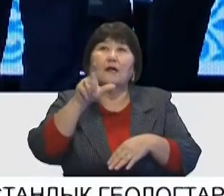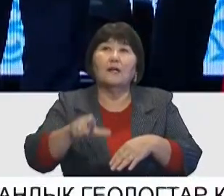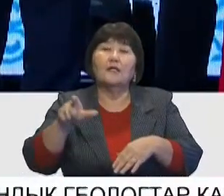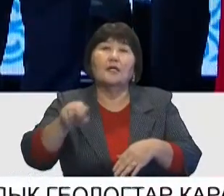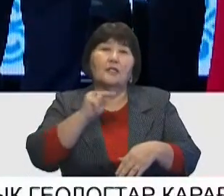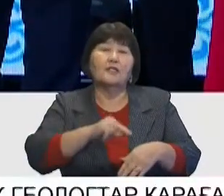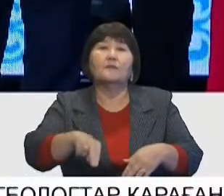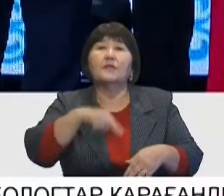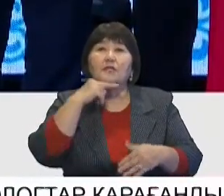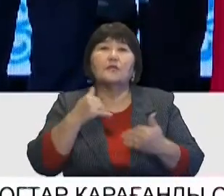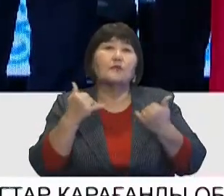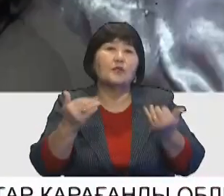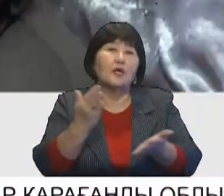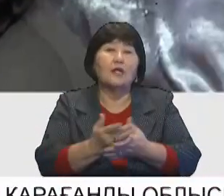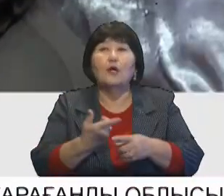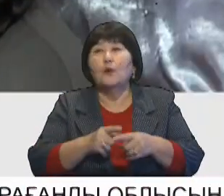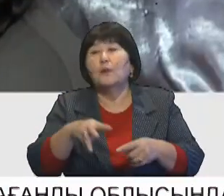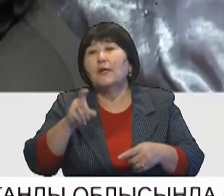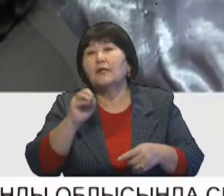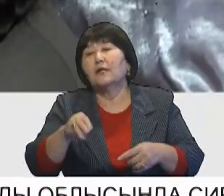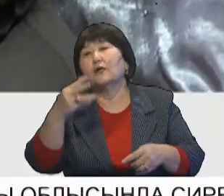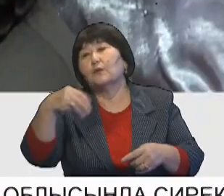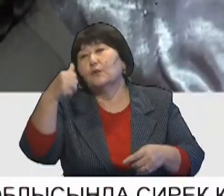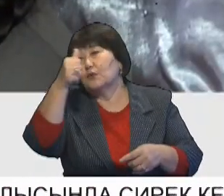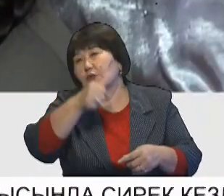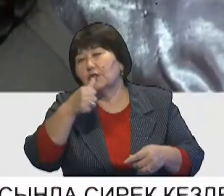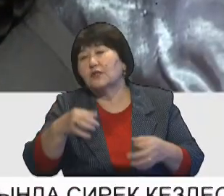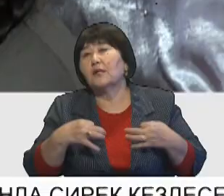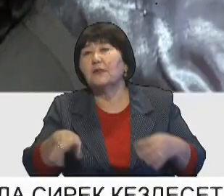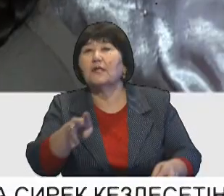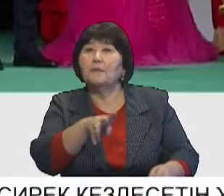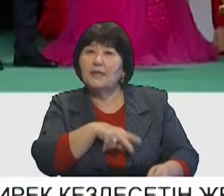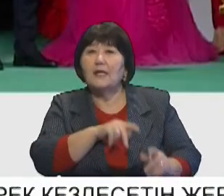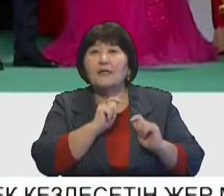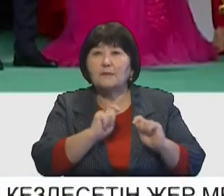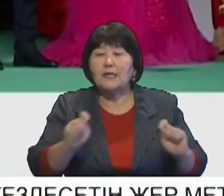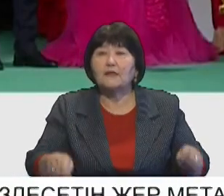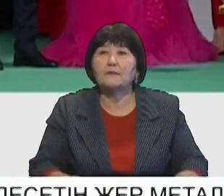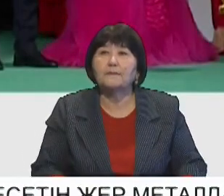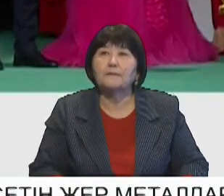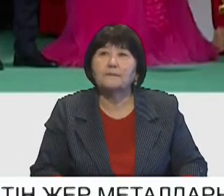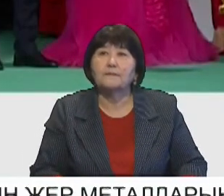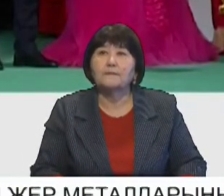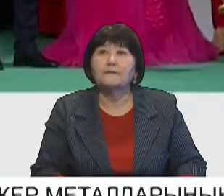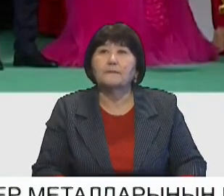еңбегі ескерусіз қалмады. Оларға мәслихаттың 30 жылдығы мерекелік медаль табысталды.